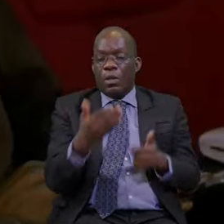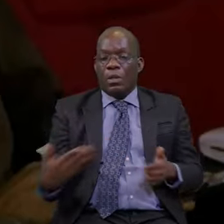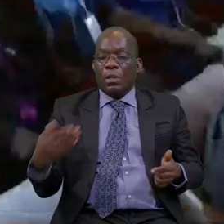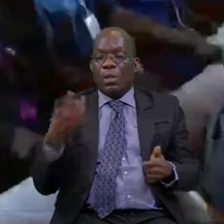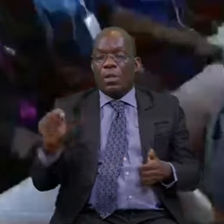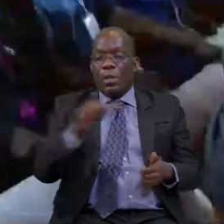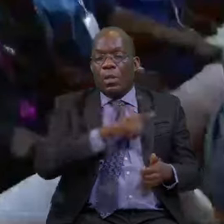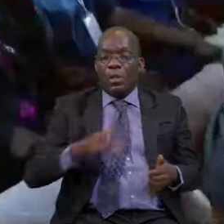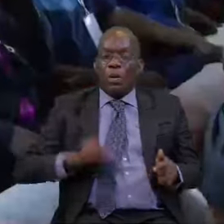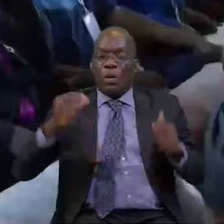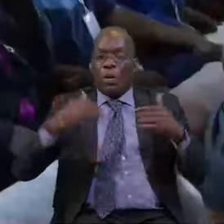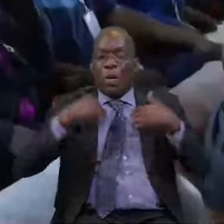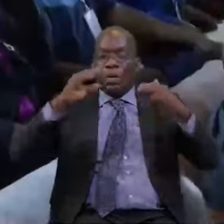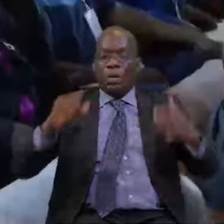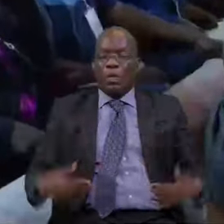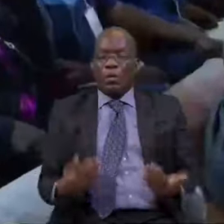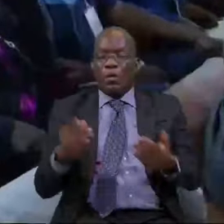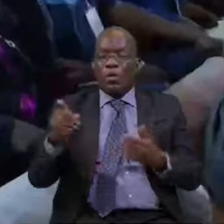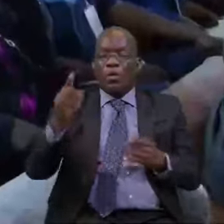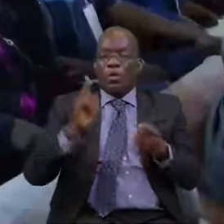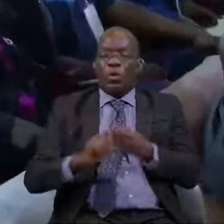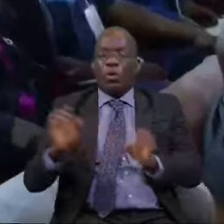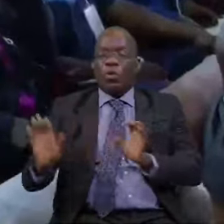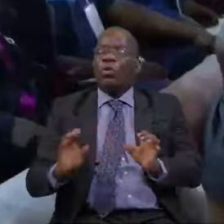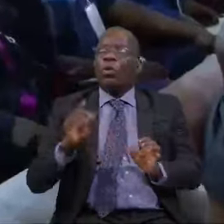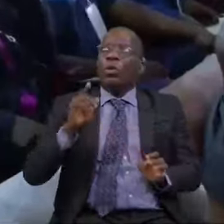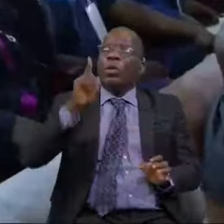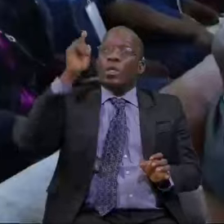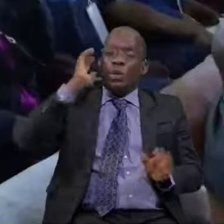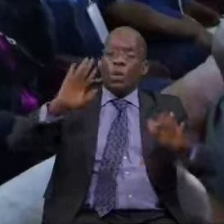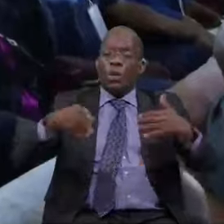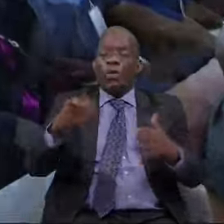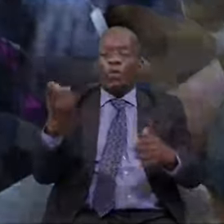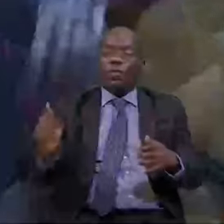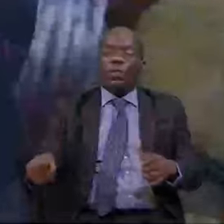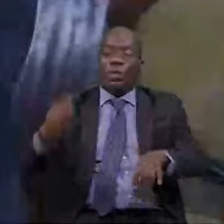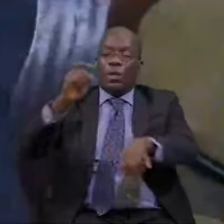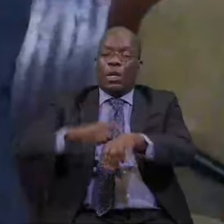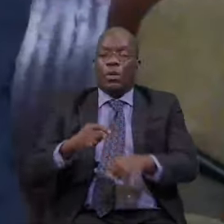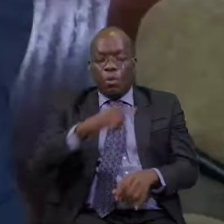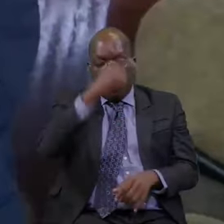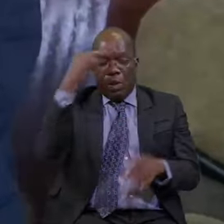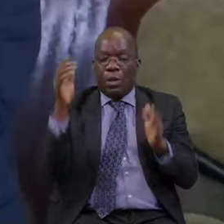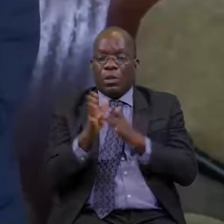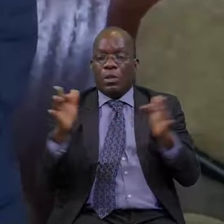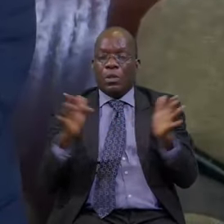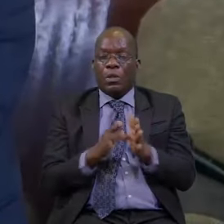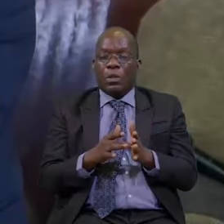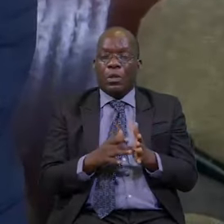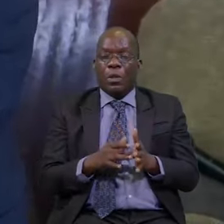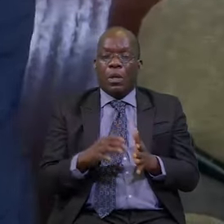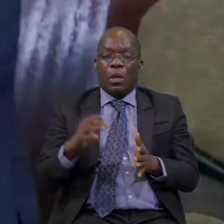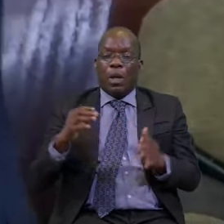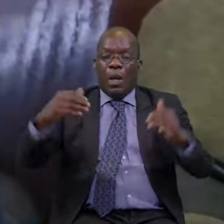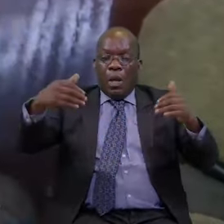chose que le Seigneur vous a donné à faire? Il vous donnera le temps. Parce que Jésus a